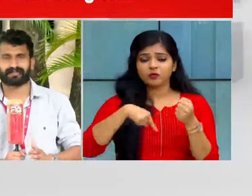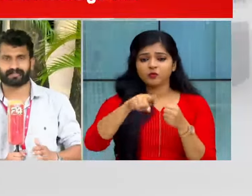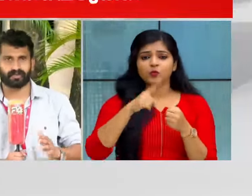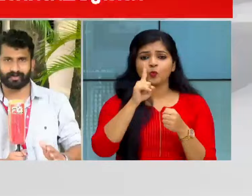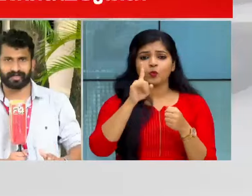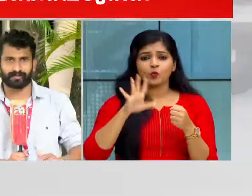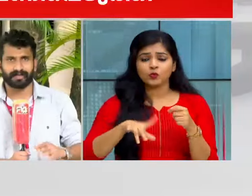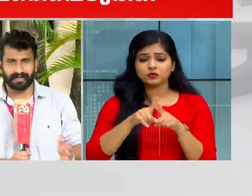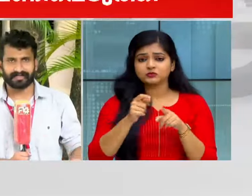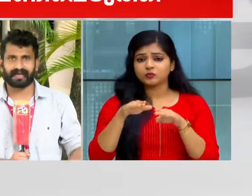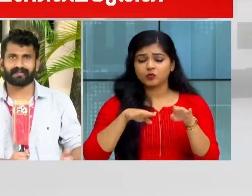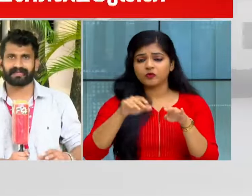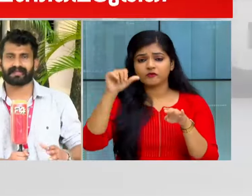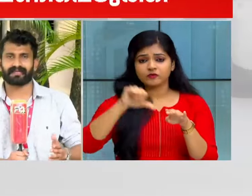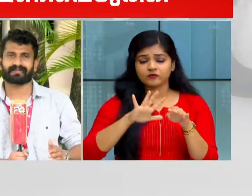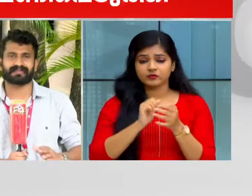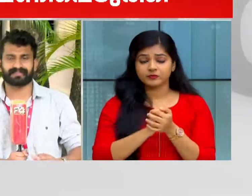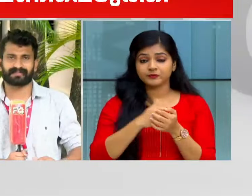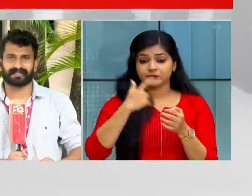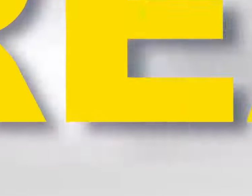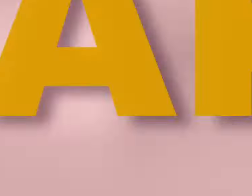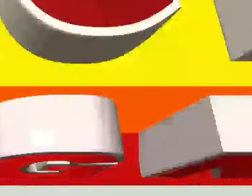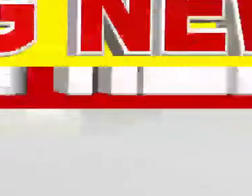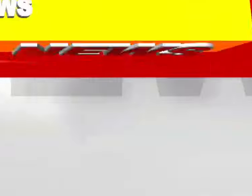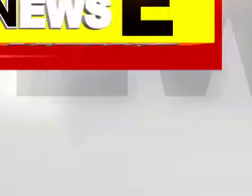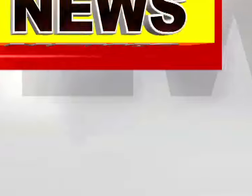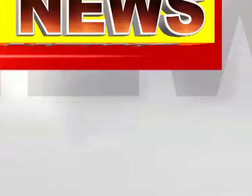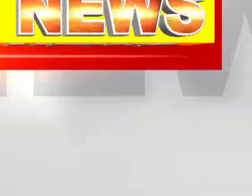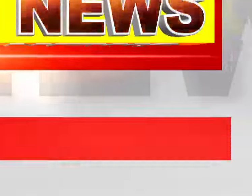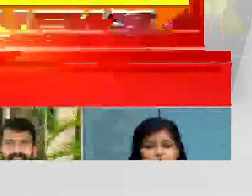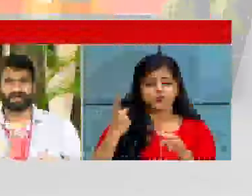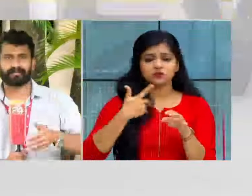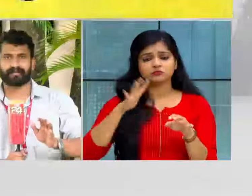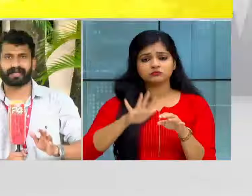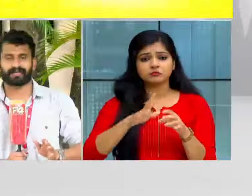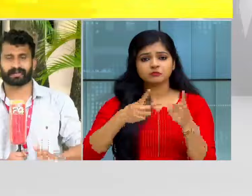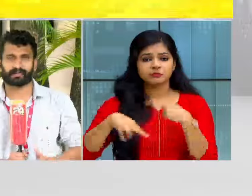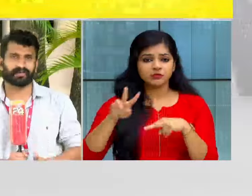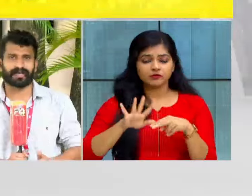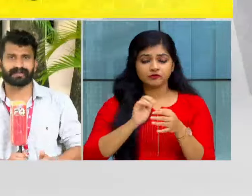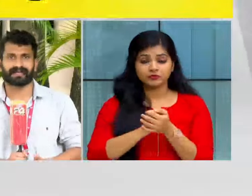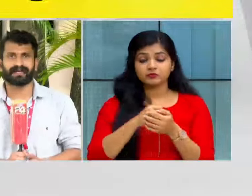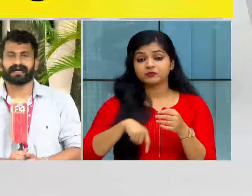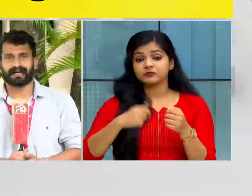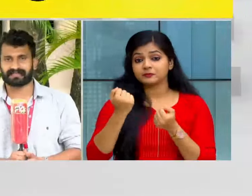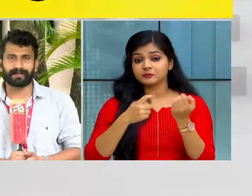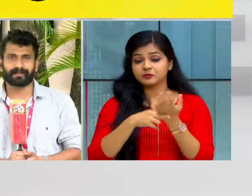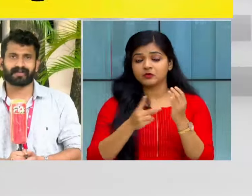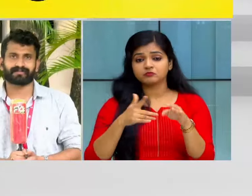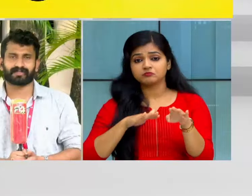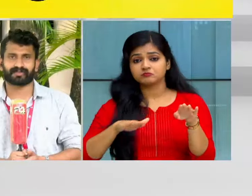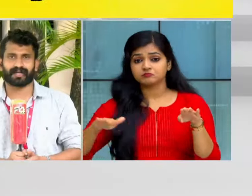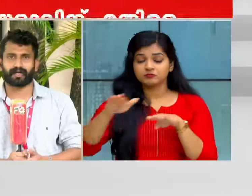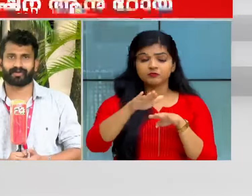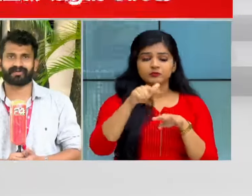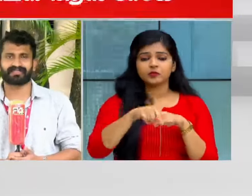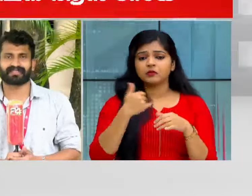സ്ഥലത്ത് വച്ച് ഹോൺ മുഴക്കിയപ്പോൾ ഈ താനും ഈ നടിയും ദേഷ്യം വന്ന് തിരികെ ഹോൺ മുഴക്കി അതിനുശേഷം ഇയാൾ ഈ വാഹനം മുൻപിലേക്ക് എടുത്തോണ്ട് പോവുകയും പിന്നീട് അസഭ്യം പറയുകയും